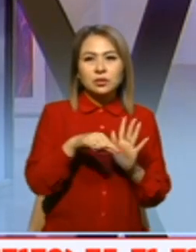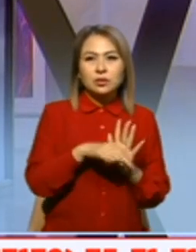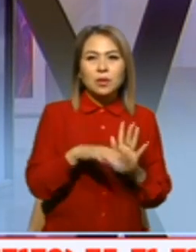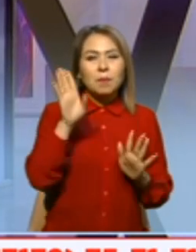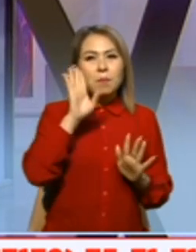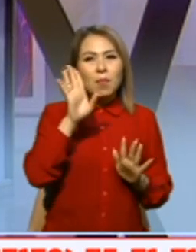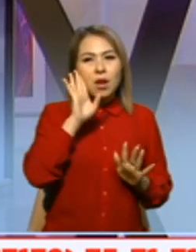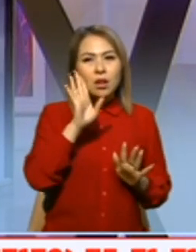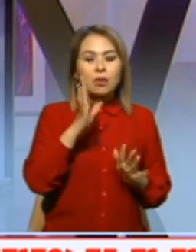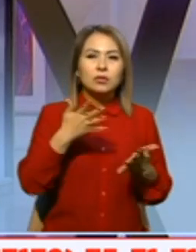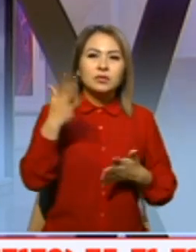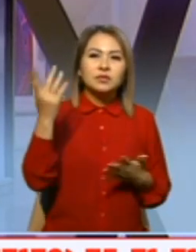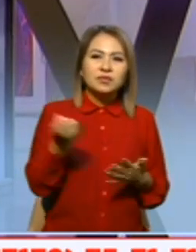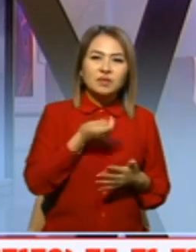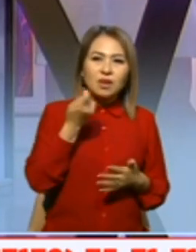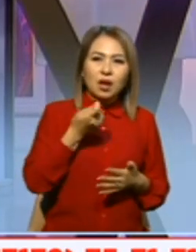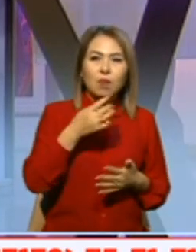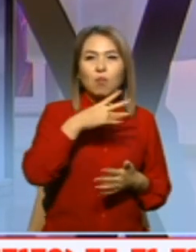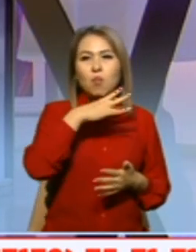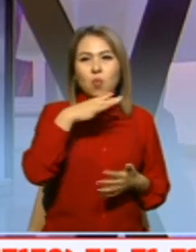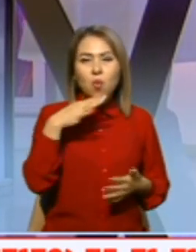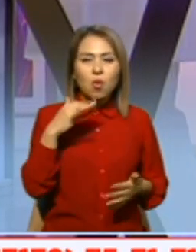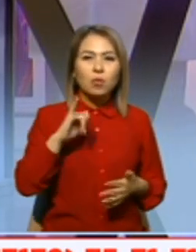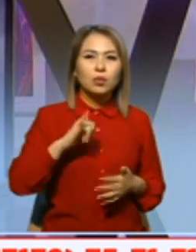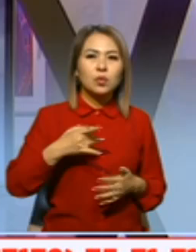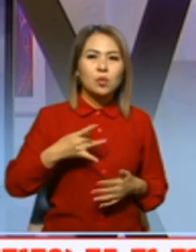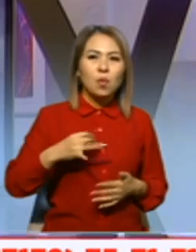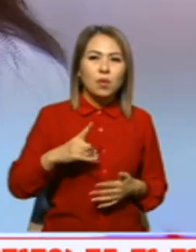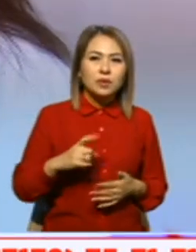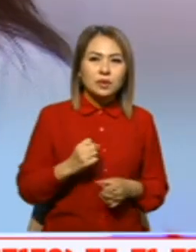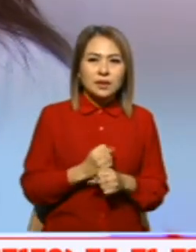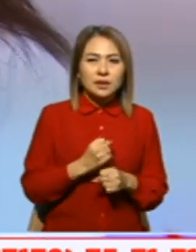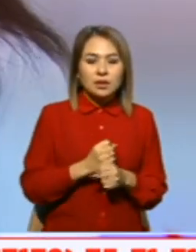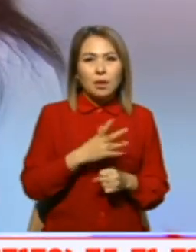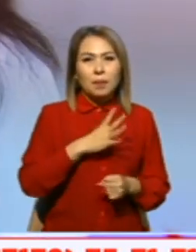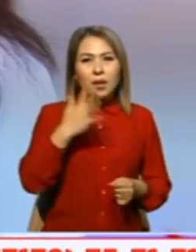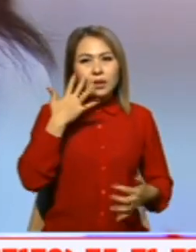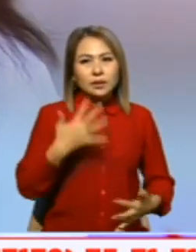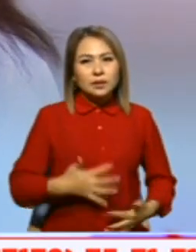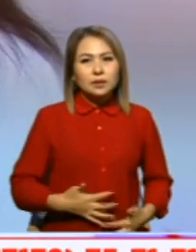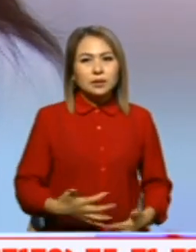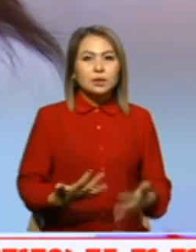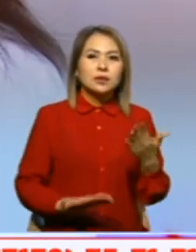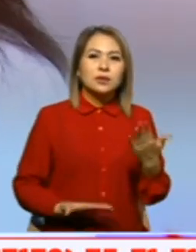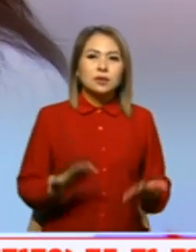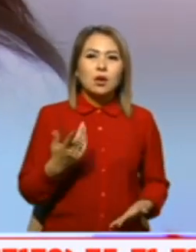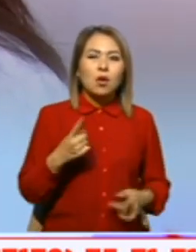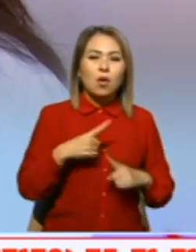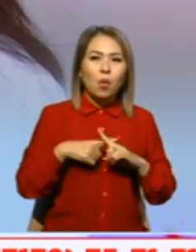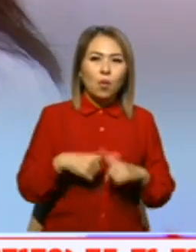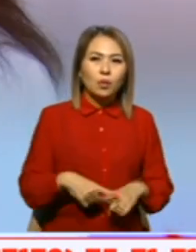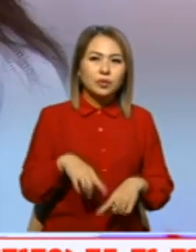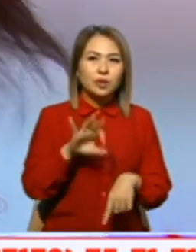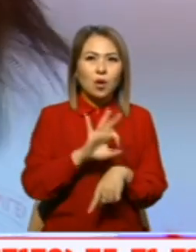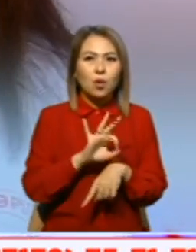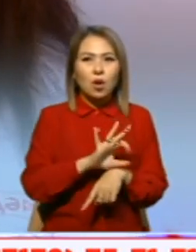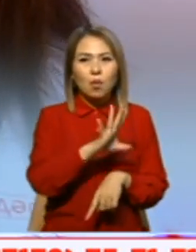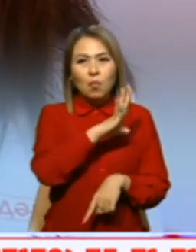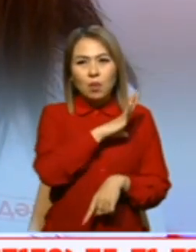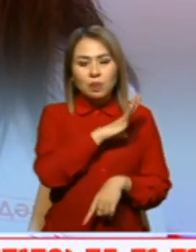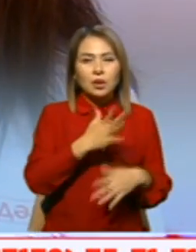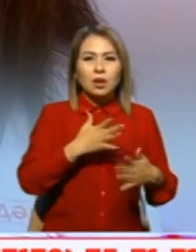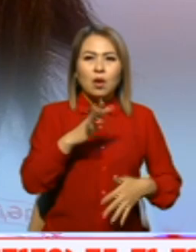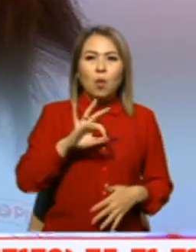маловодия, многоводия болды ма, угроза болды ма мамасының жүкті кезінде, болмаса бір хронический аурулары болды ма, или